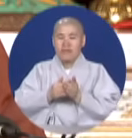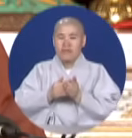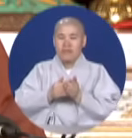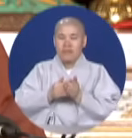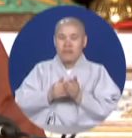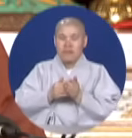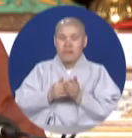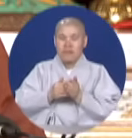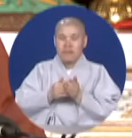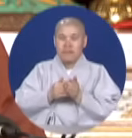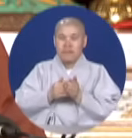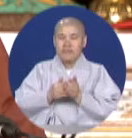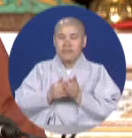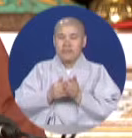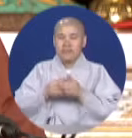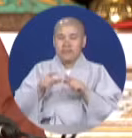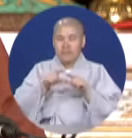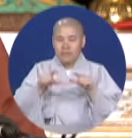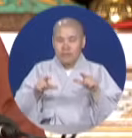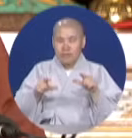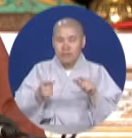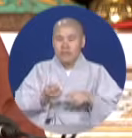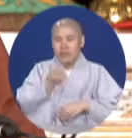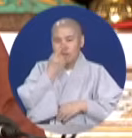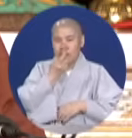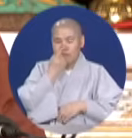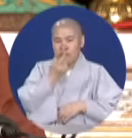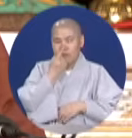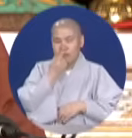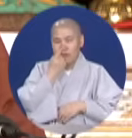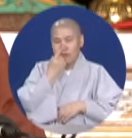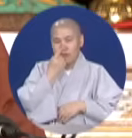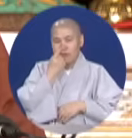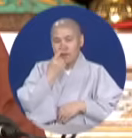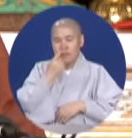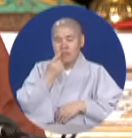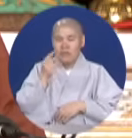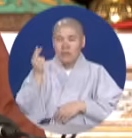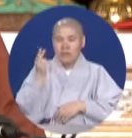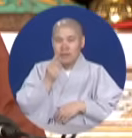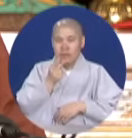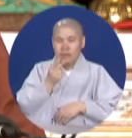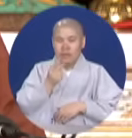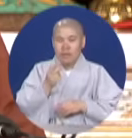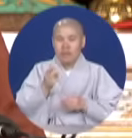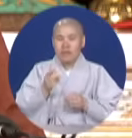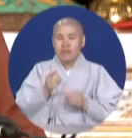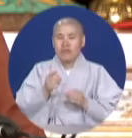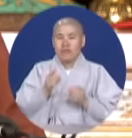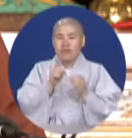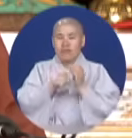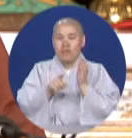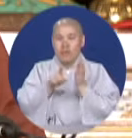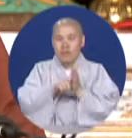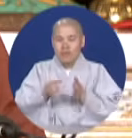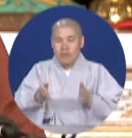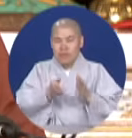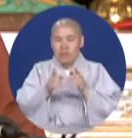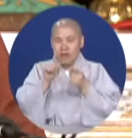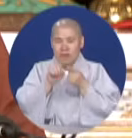이게 일반 학문하고 이 불교 도에 관한 학문하고